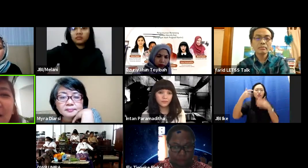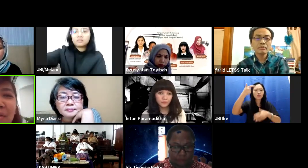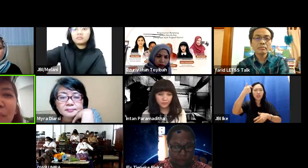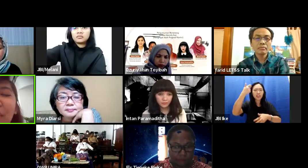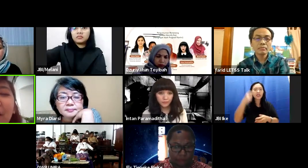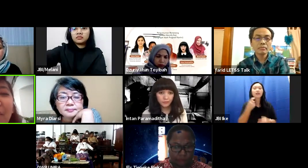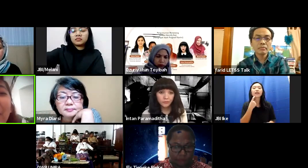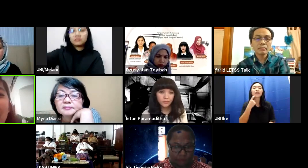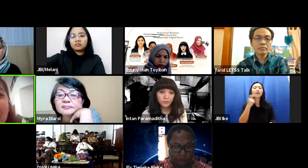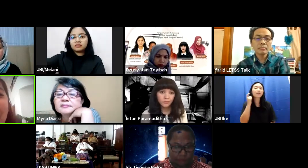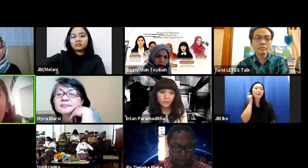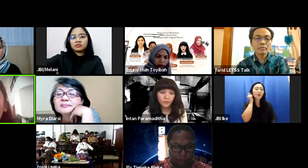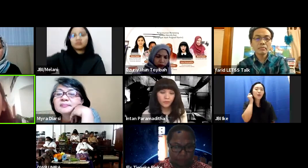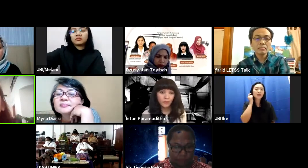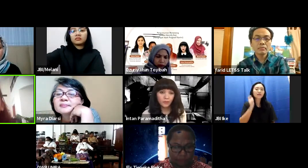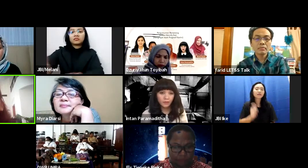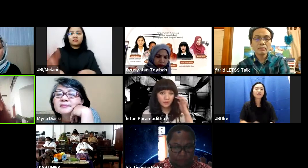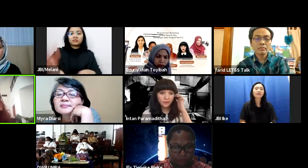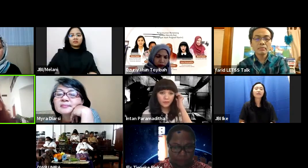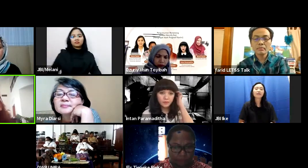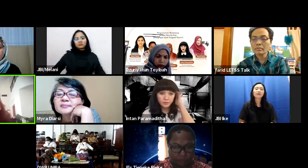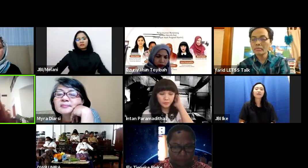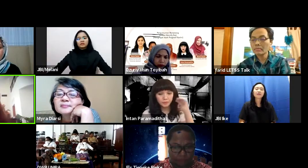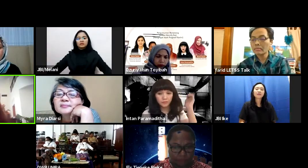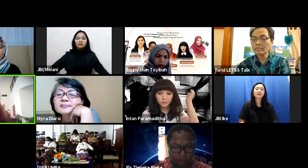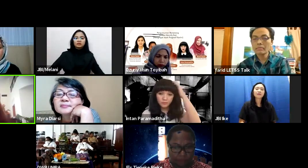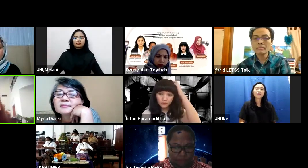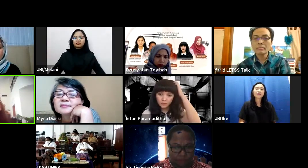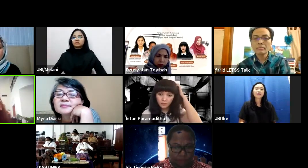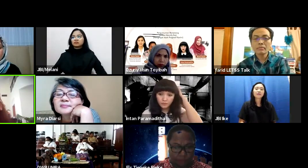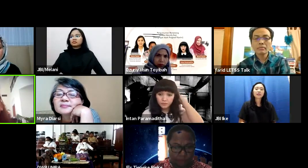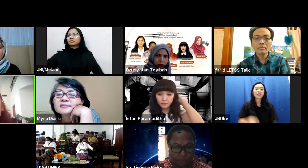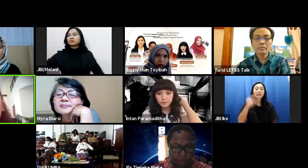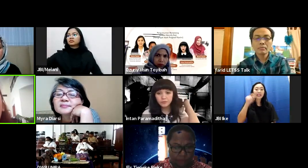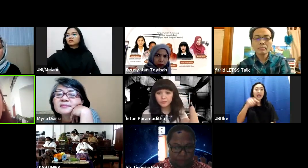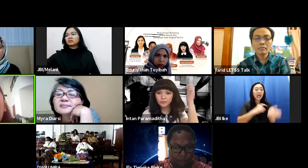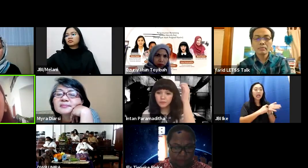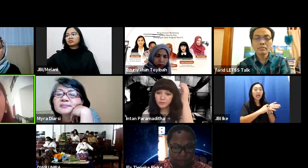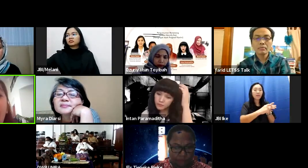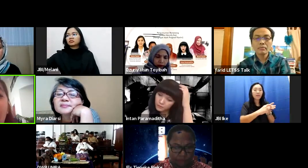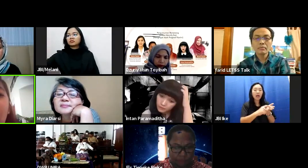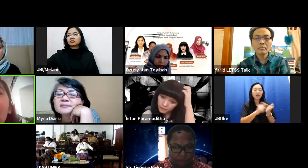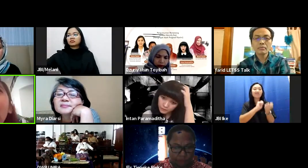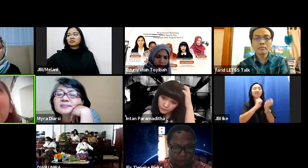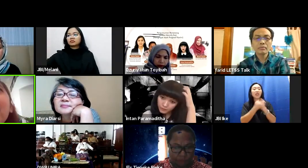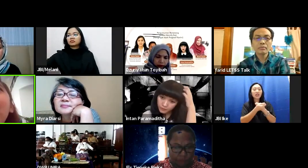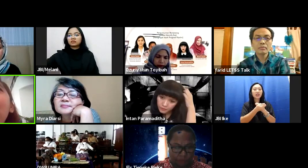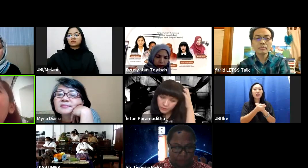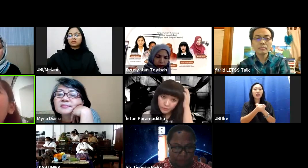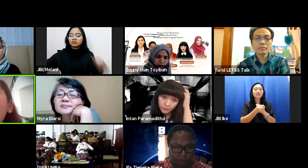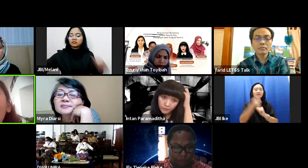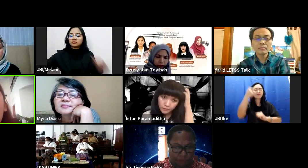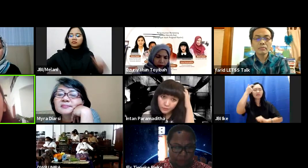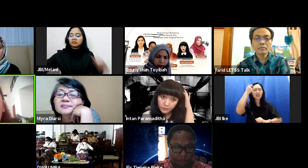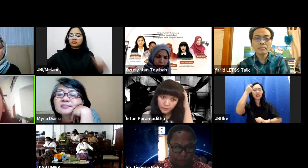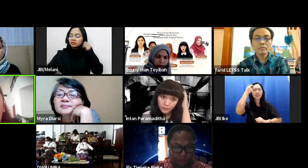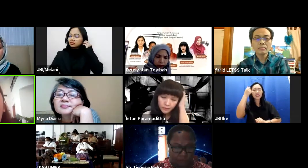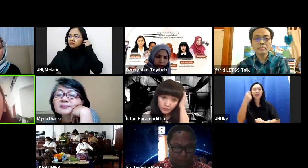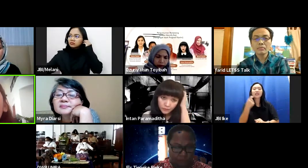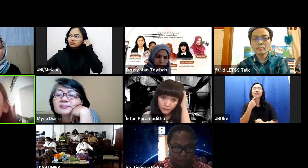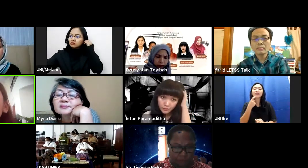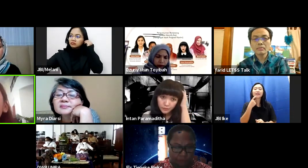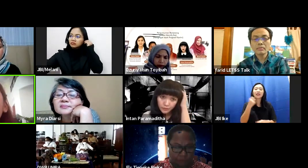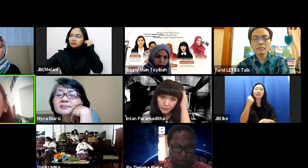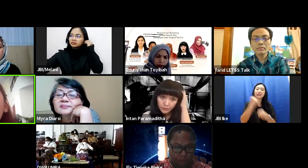berganti sesuai dengan perkembangan gitu ya, menjadi unit studi gender dan pembangunan USJP pada waktu itu.